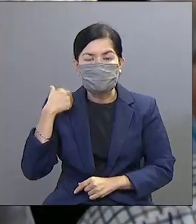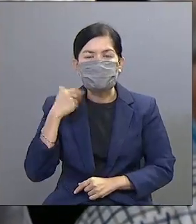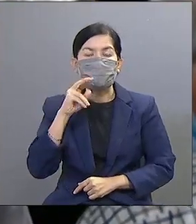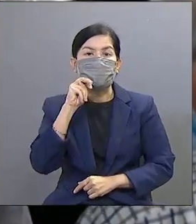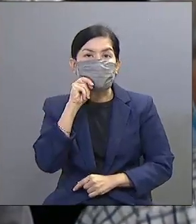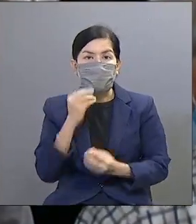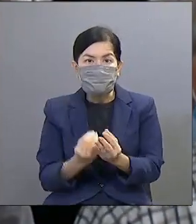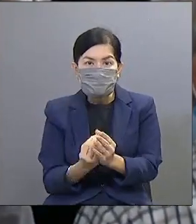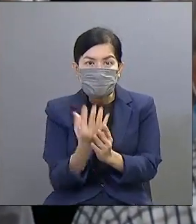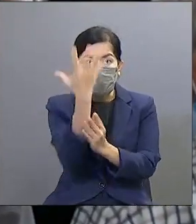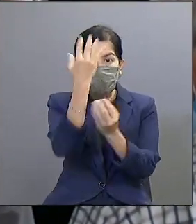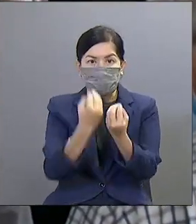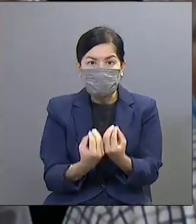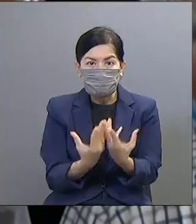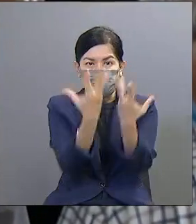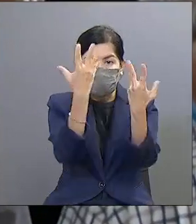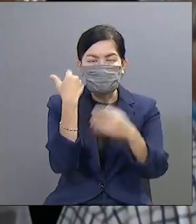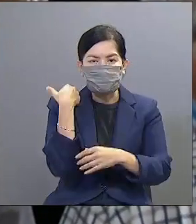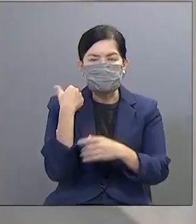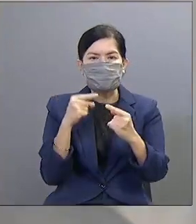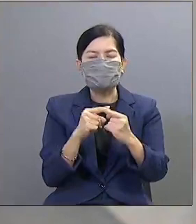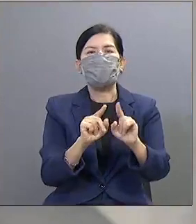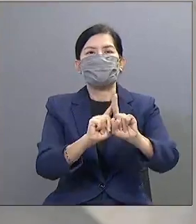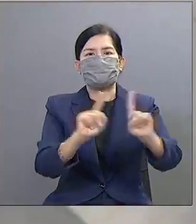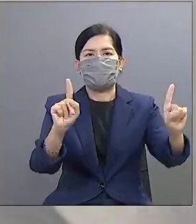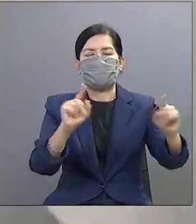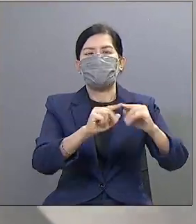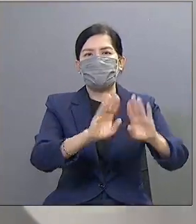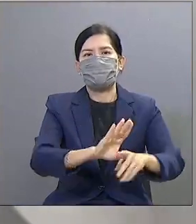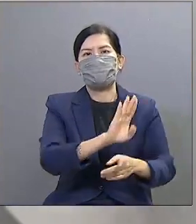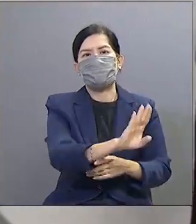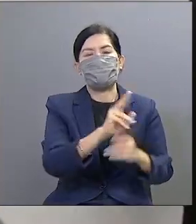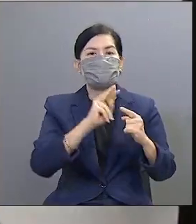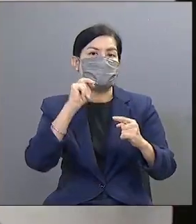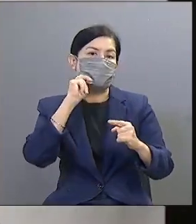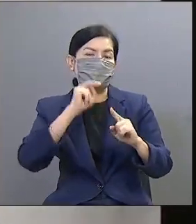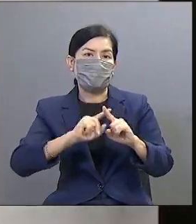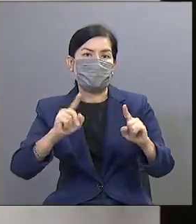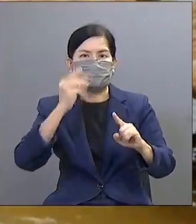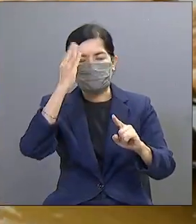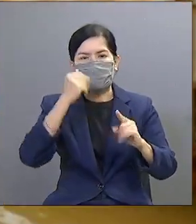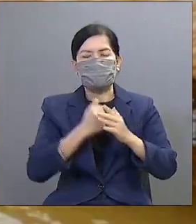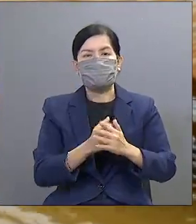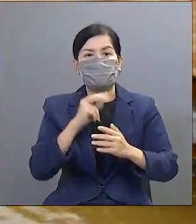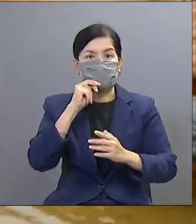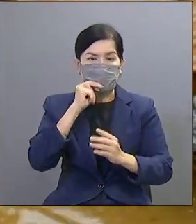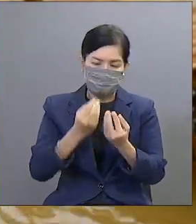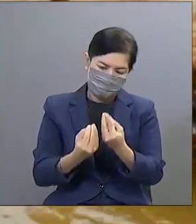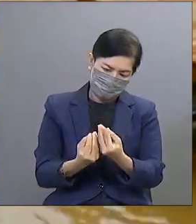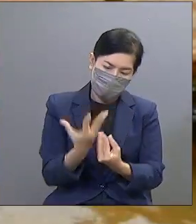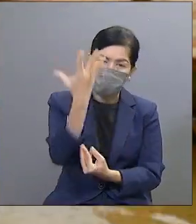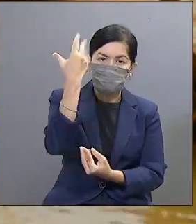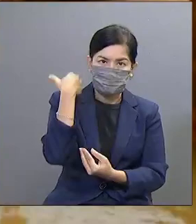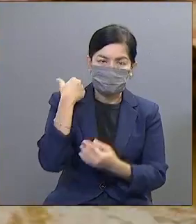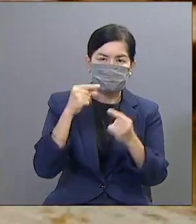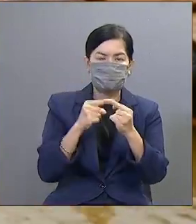ซึ่งความที่มพุกขึมาเองนะคะลักษณะของน้ำกจะแต่งต่างไปค่ะเพราะวาพุงขึ้มาในปริมาณมากกวา 50 ลุกบาท เม